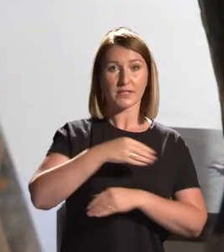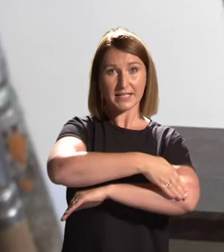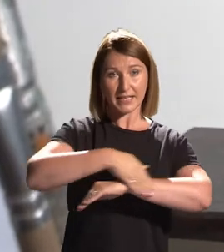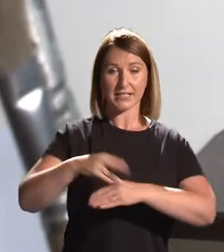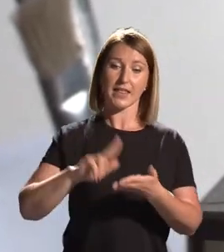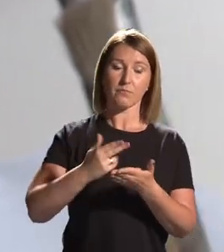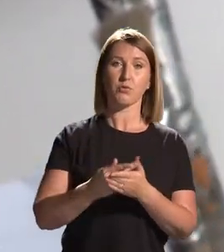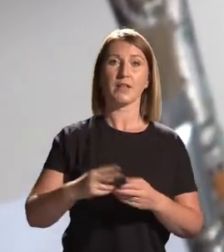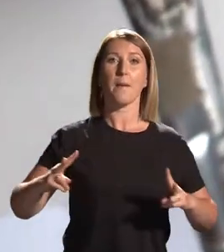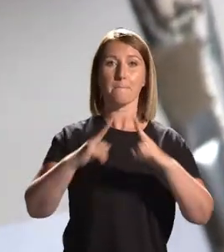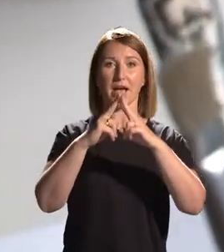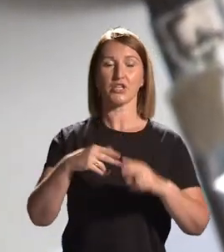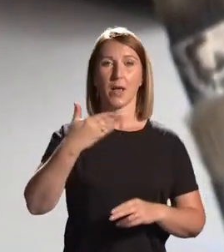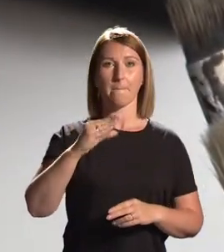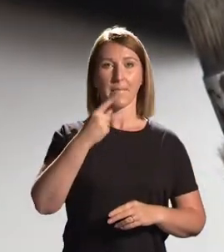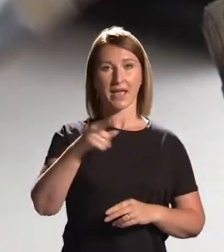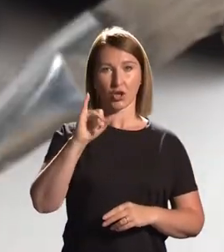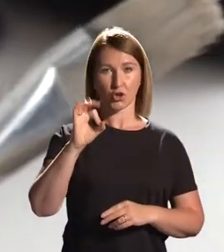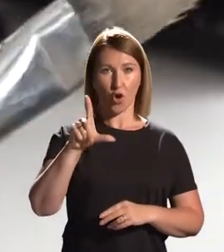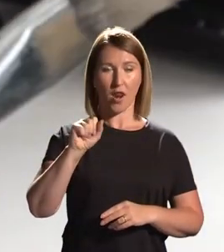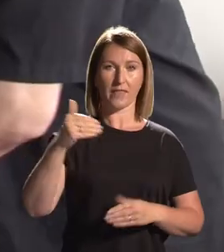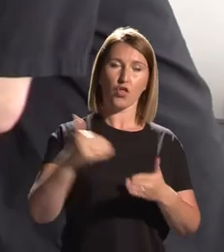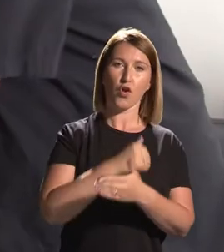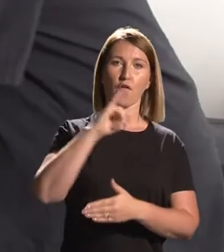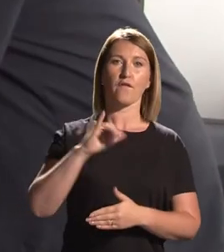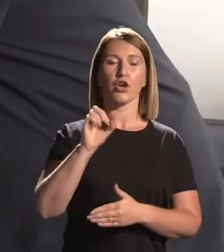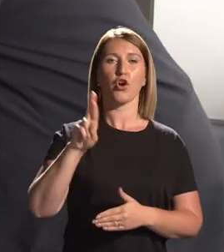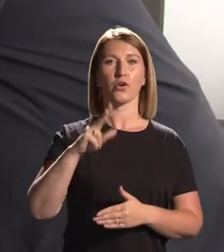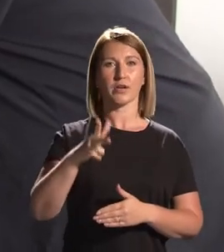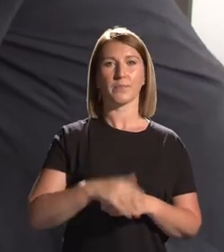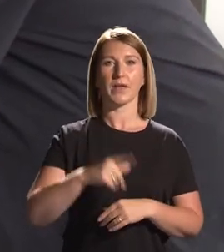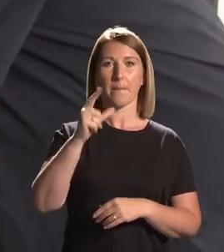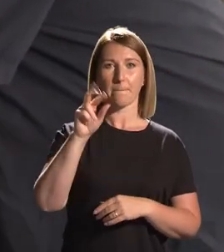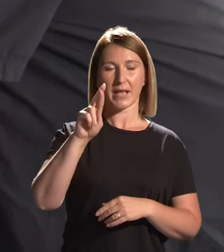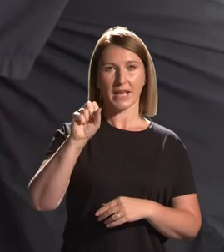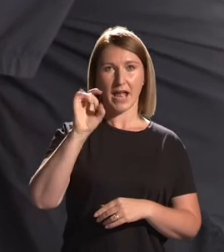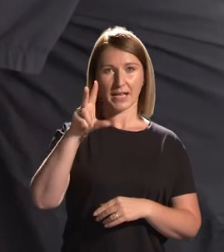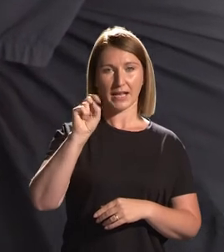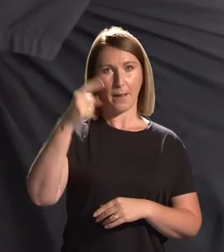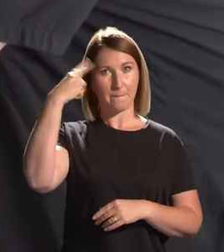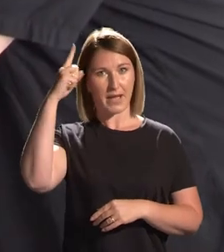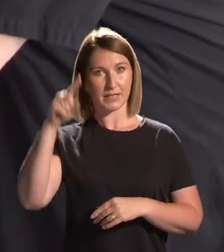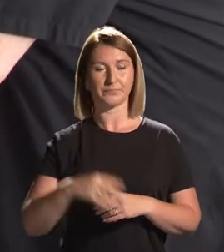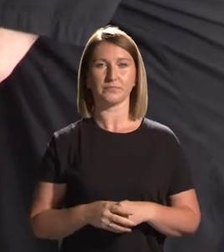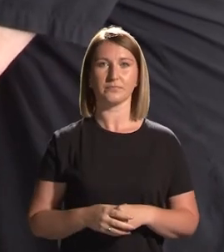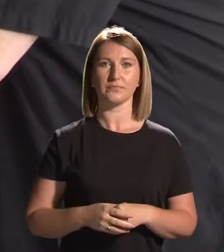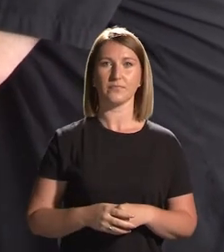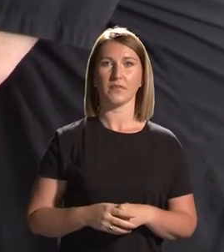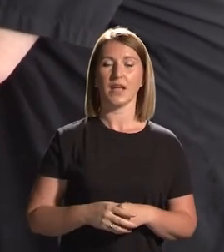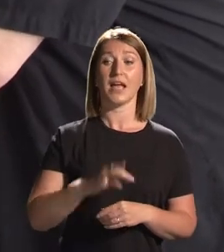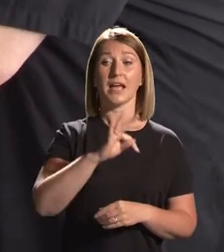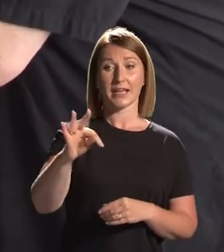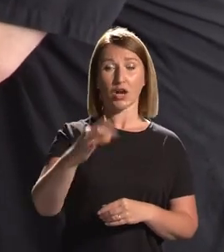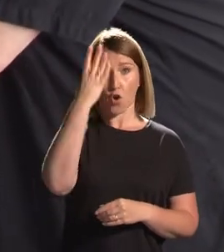granicą, m.in. w Paryżu, Mediolanie, Nowym Jorku, Sankt Petersburgu, Pradze czy Berlinie. Prace jego znajdują